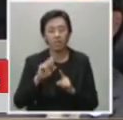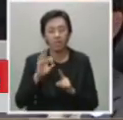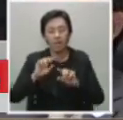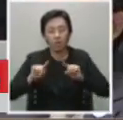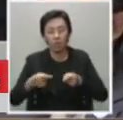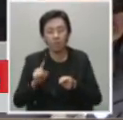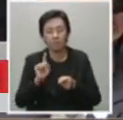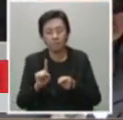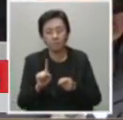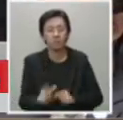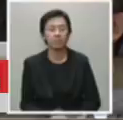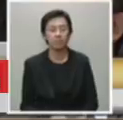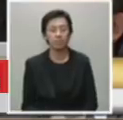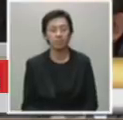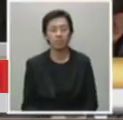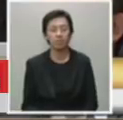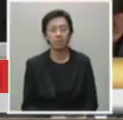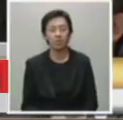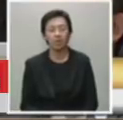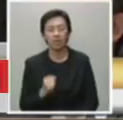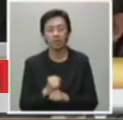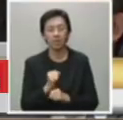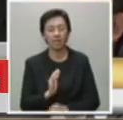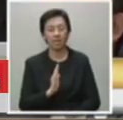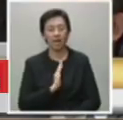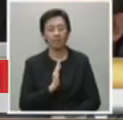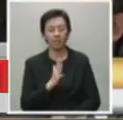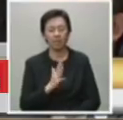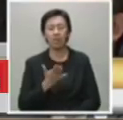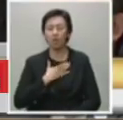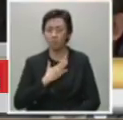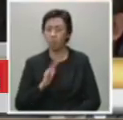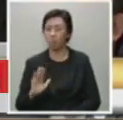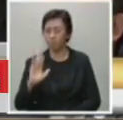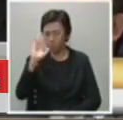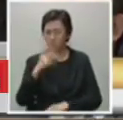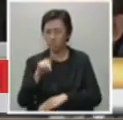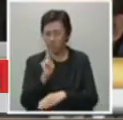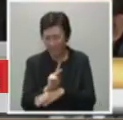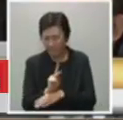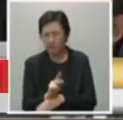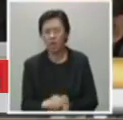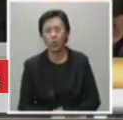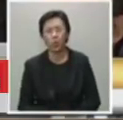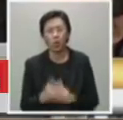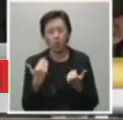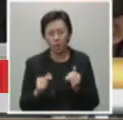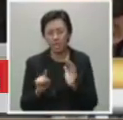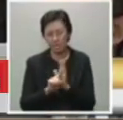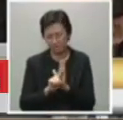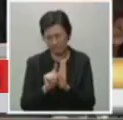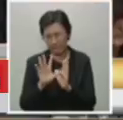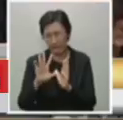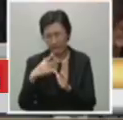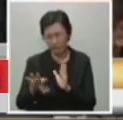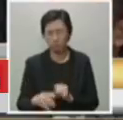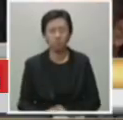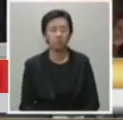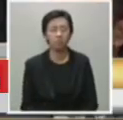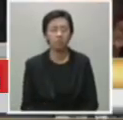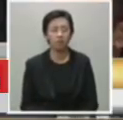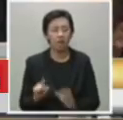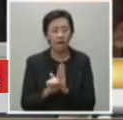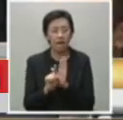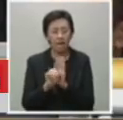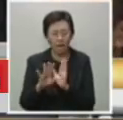ครับการปฏิบัติตัวไม่เป็นกลางอีกครั้งหนึ่งผมประท้วงท่านประธานข้อนี้มาผมว่าจะวันนี้จะ5ครั้งแล้วนะครับท่านประธ